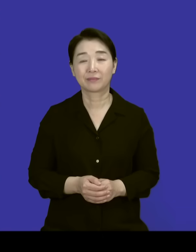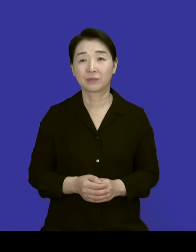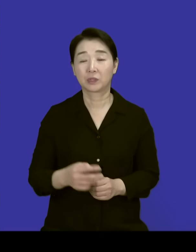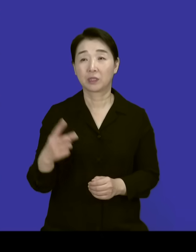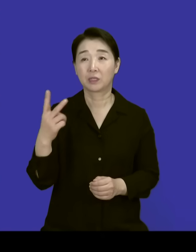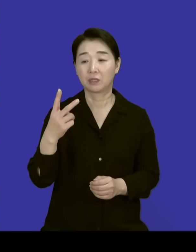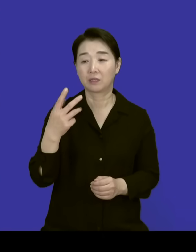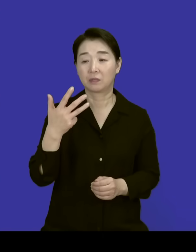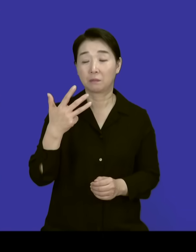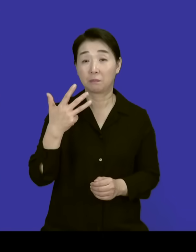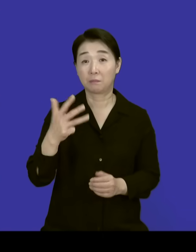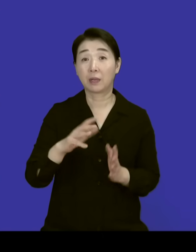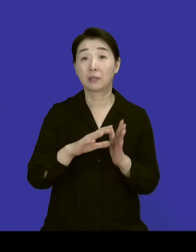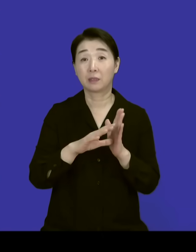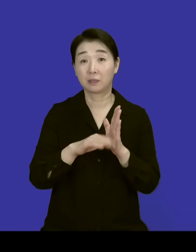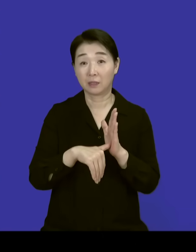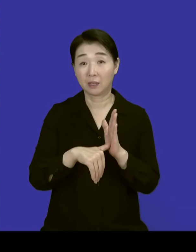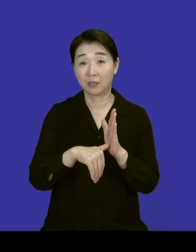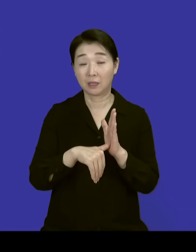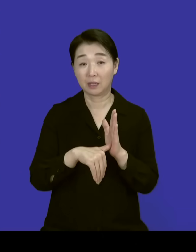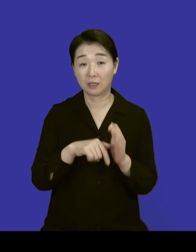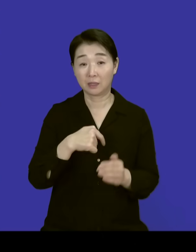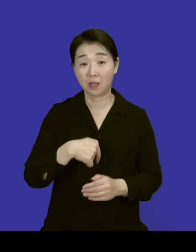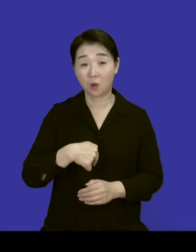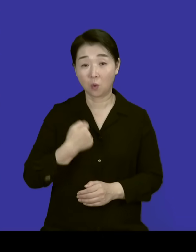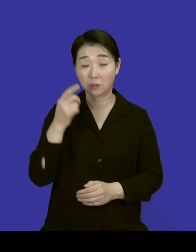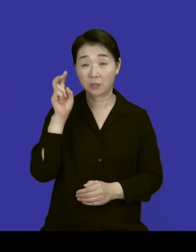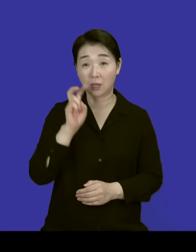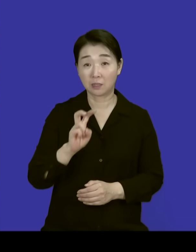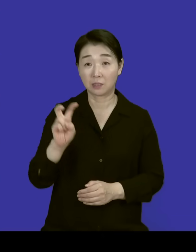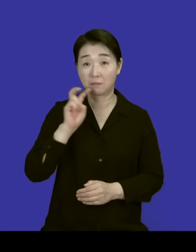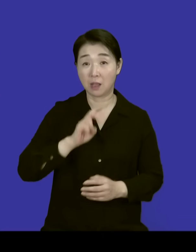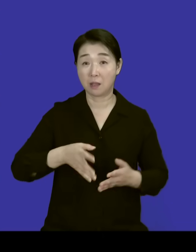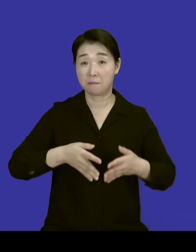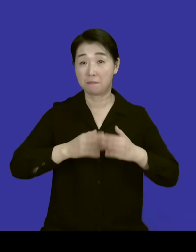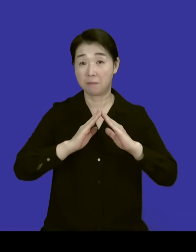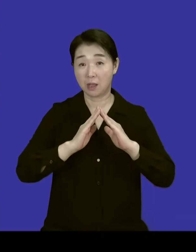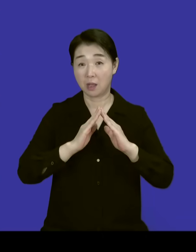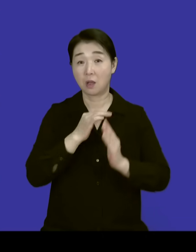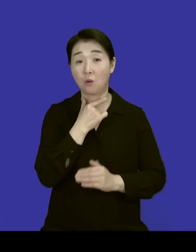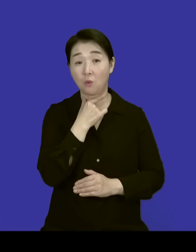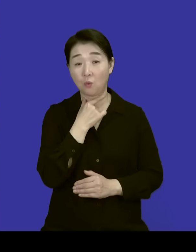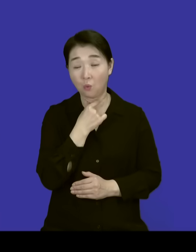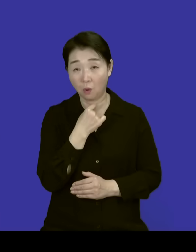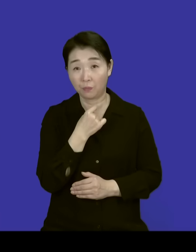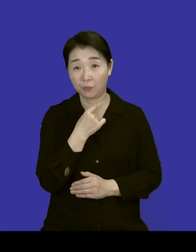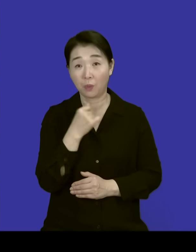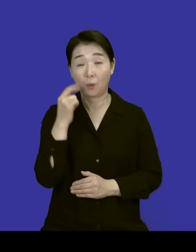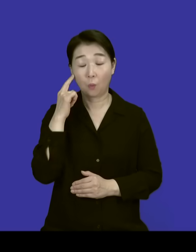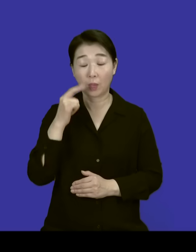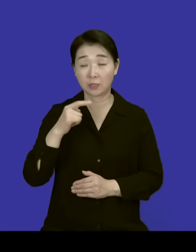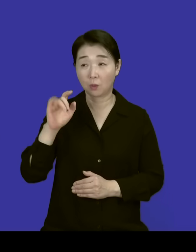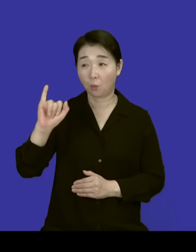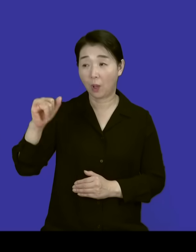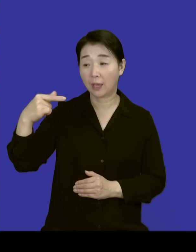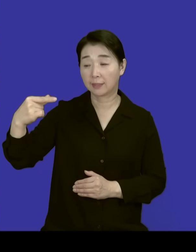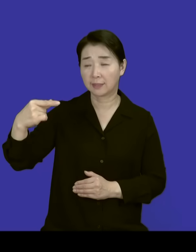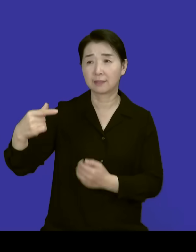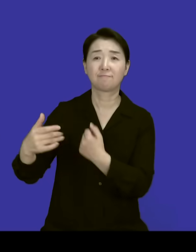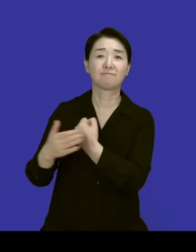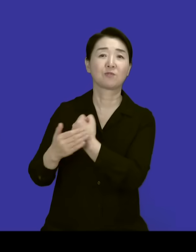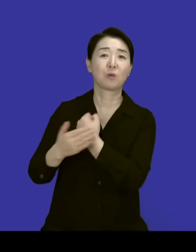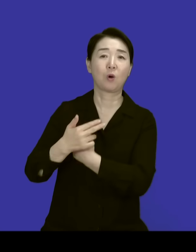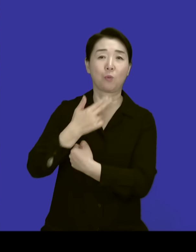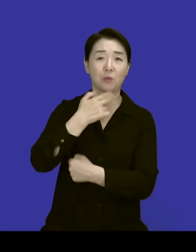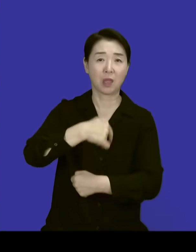2008년에요. 네. 나와가지고 혼자 음악을 이제 회사를 설립해야지, 네. 회사를 만들어봐야지. 혼자 이제 힘이잖아요. 이제 네, YG라는 게 없잖아요, 저한테. 그렇죠,